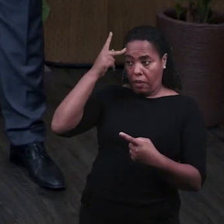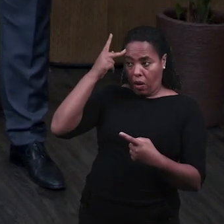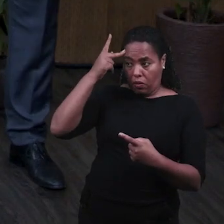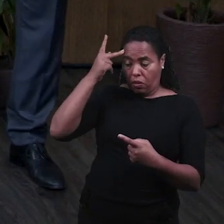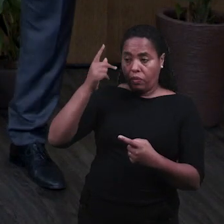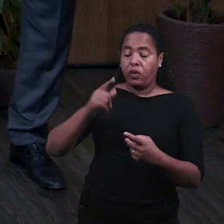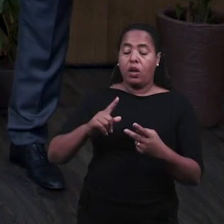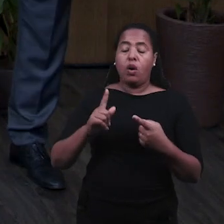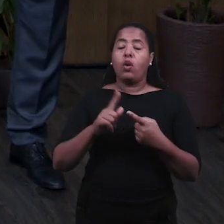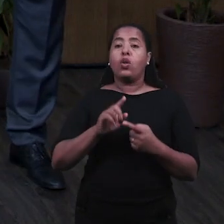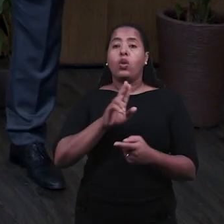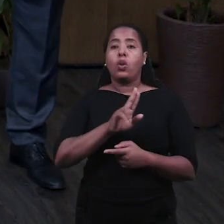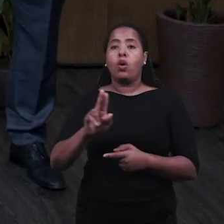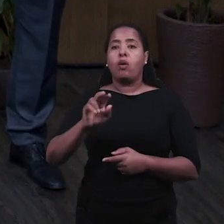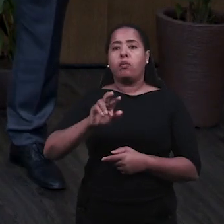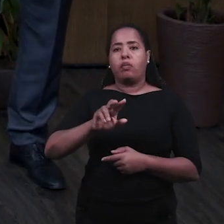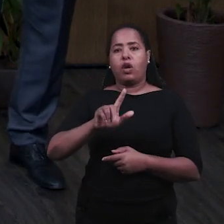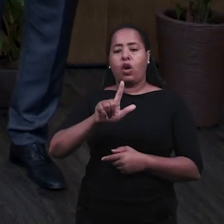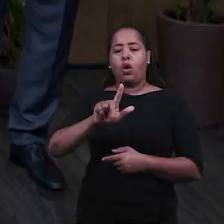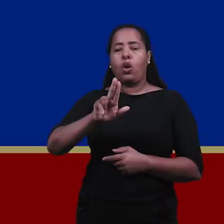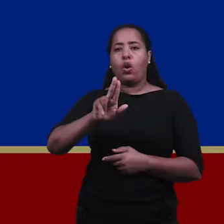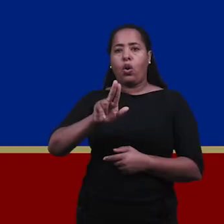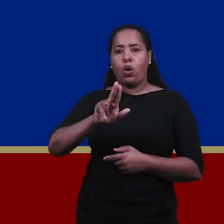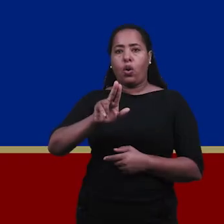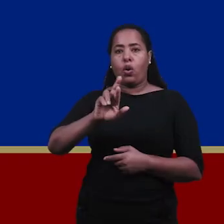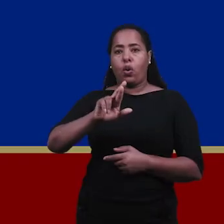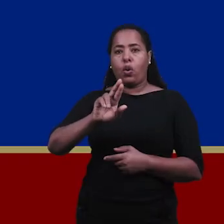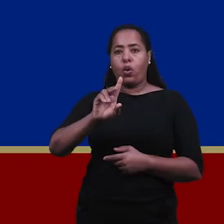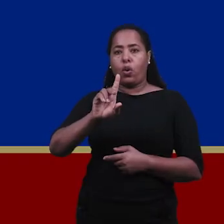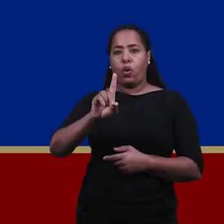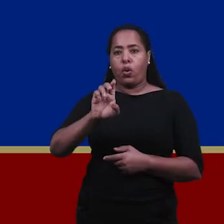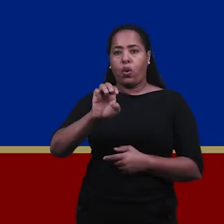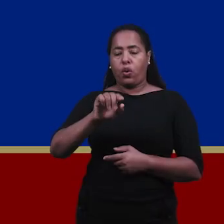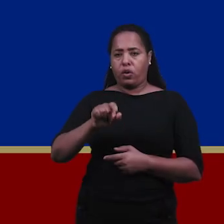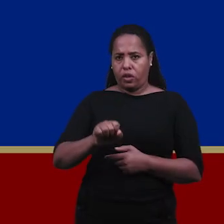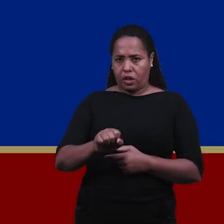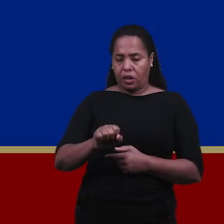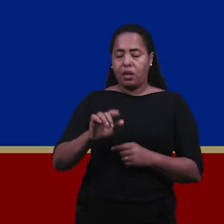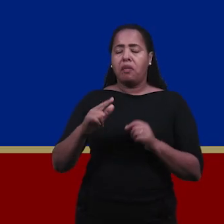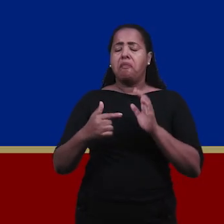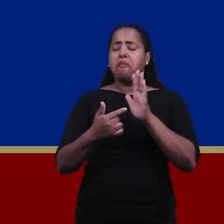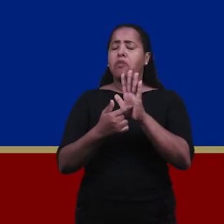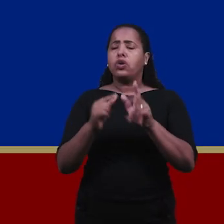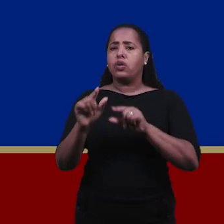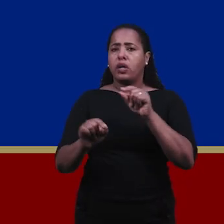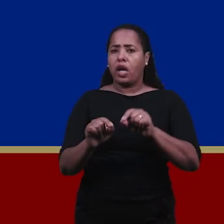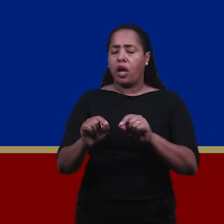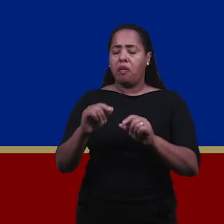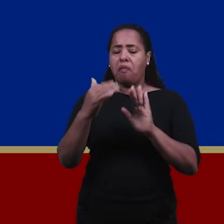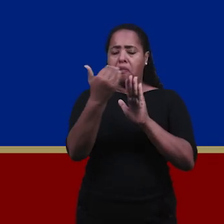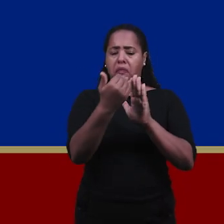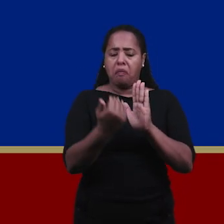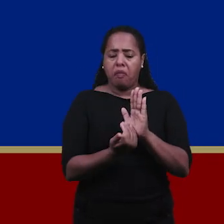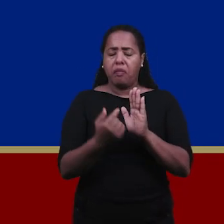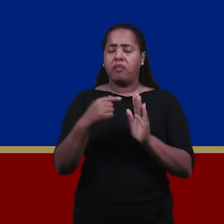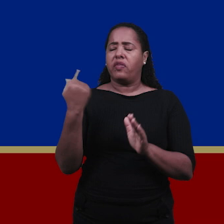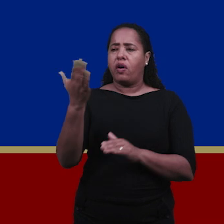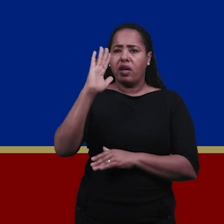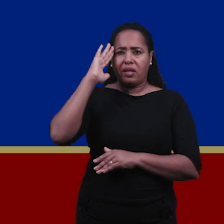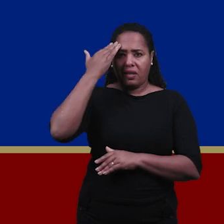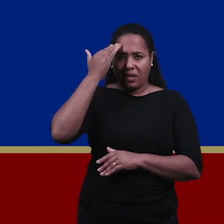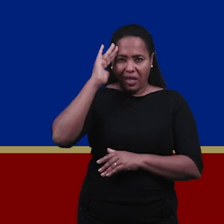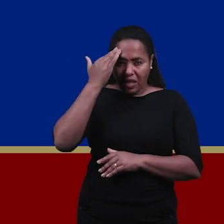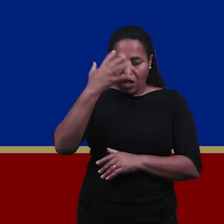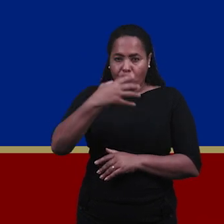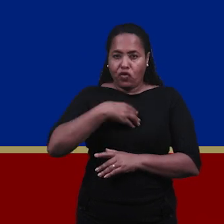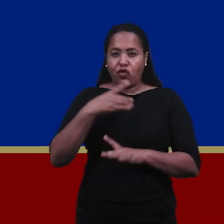capitale, envoyé par Lourdes Bavera en disant: la programmation nous fait comprendre de